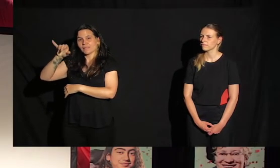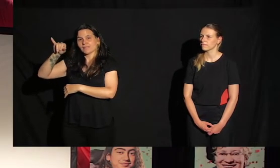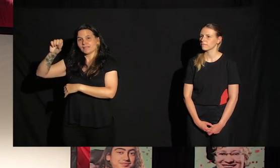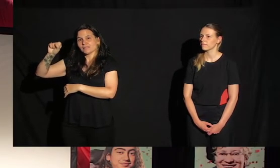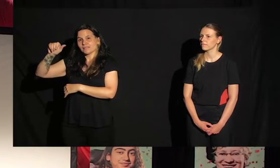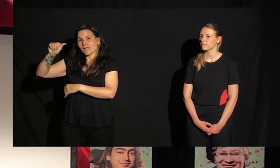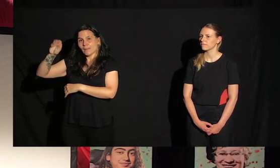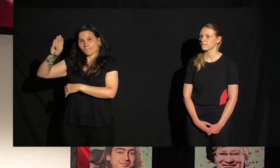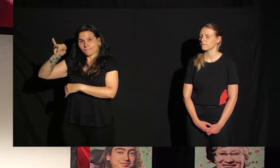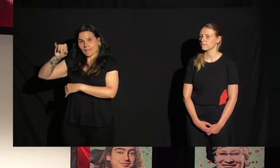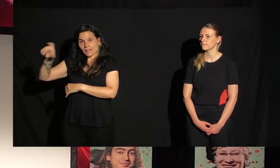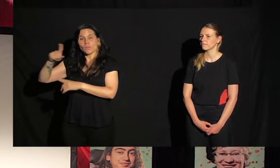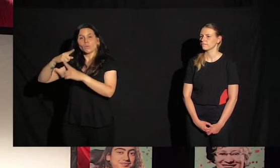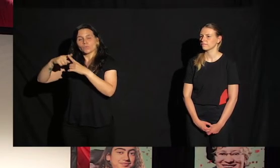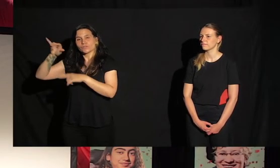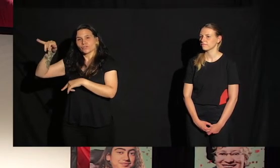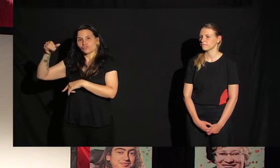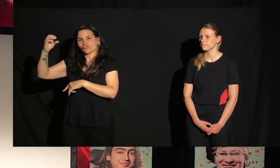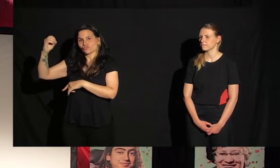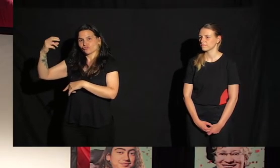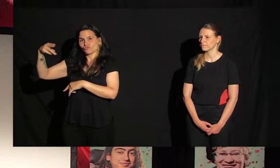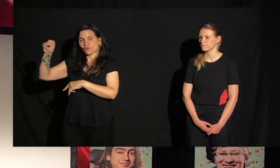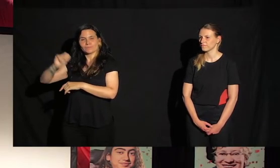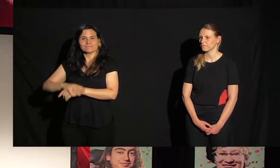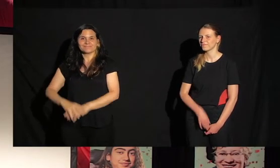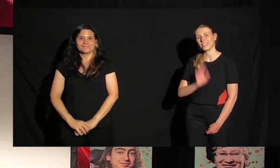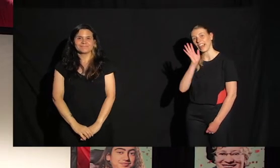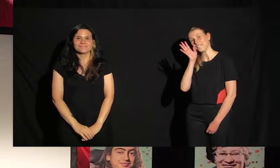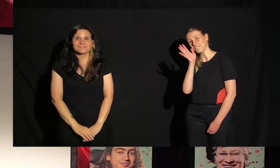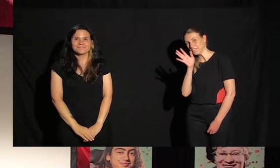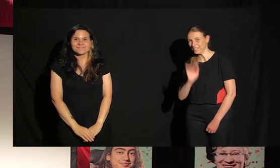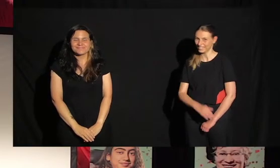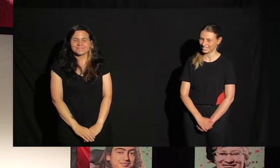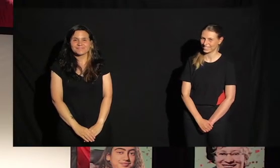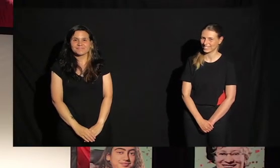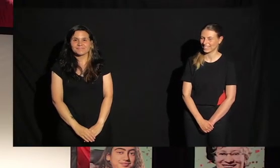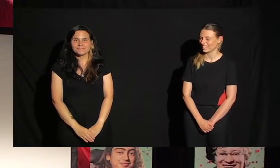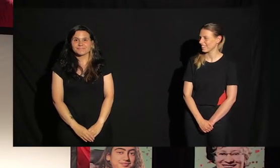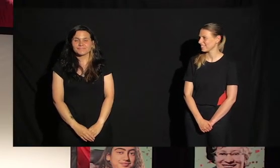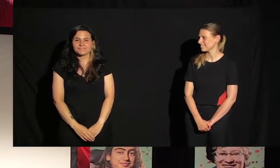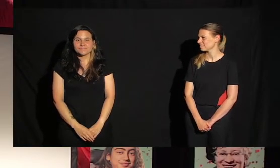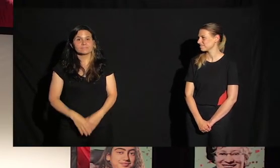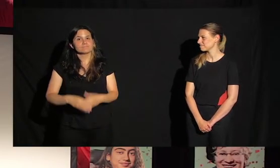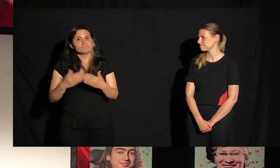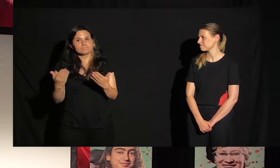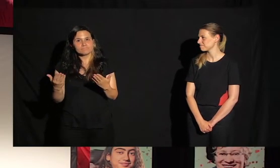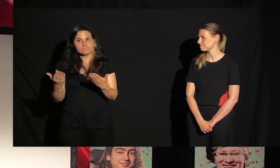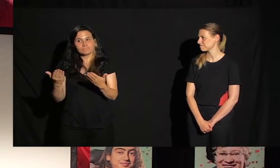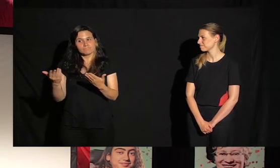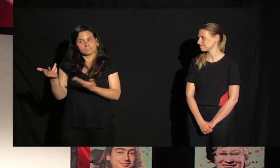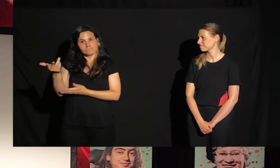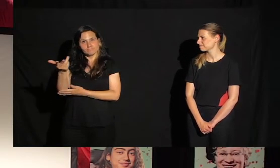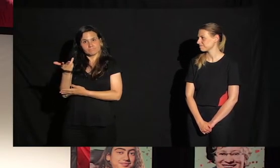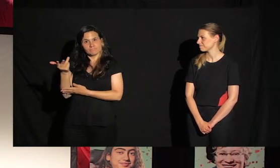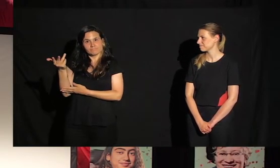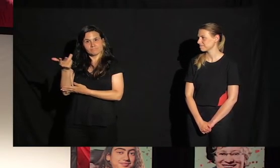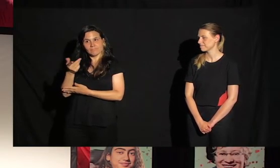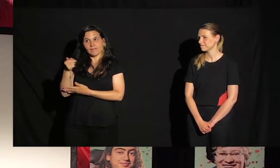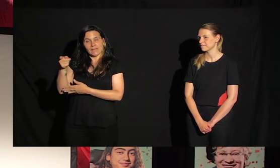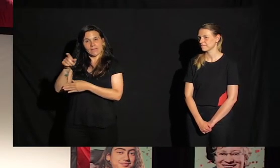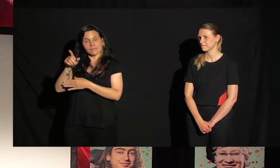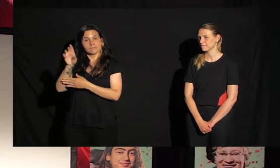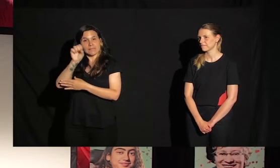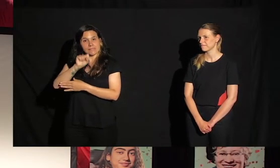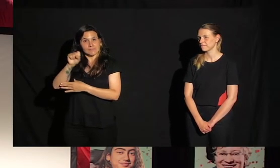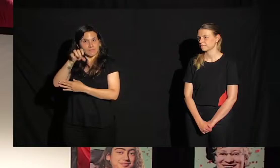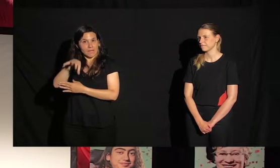Hallo. Hallo. So, ihr Lieben, wie seid ihr dazu gekommen, das Seminar zu wählen?